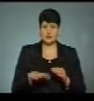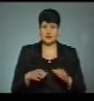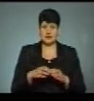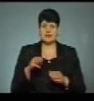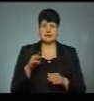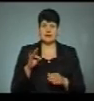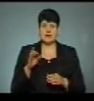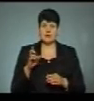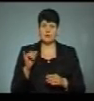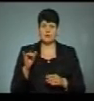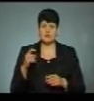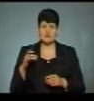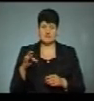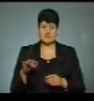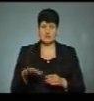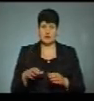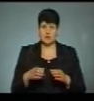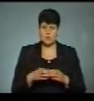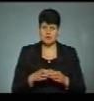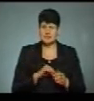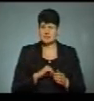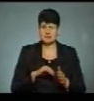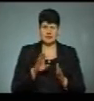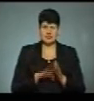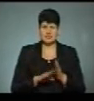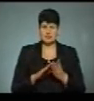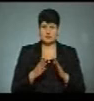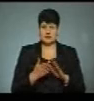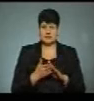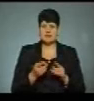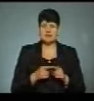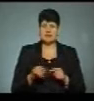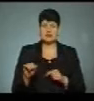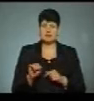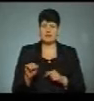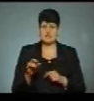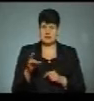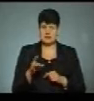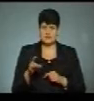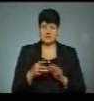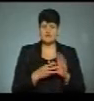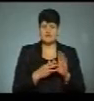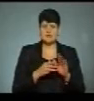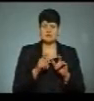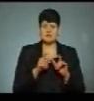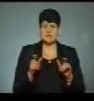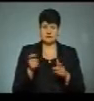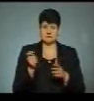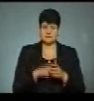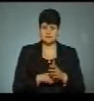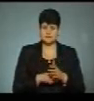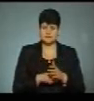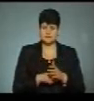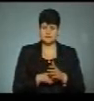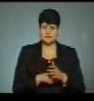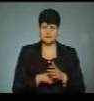об'єднаній територіальній громаді. Найгірша ситуація є зараз в Теребовлянському районі – 8 закладів освіти.